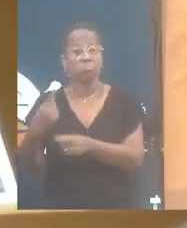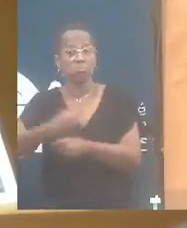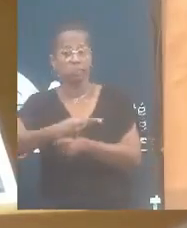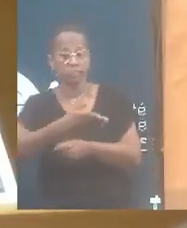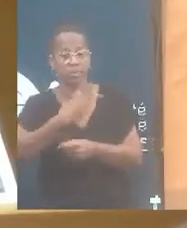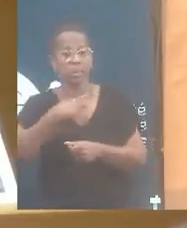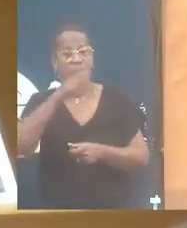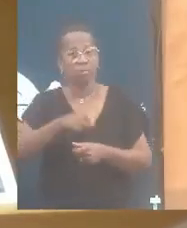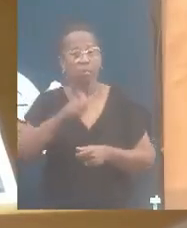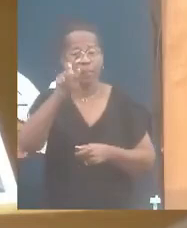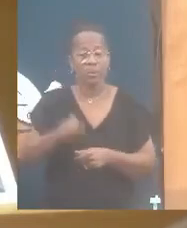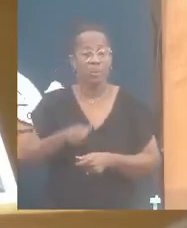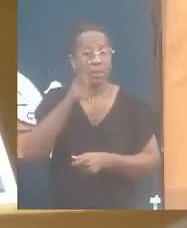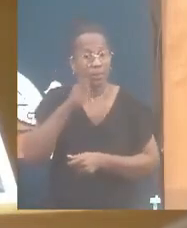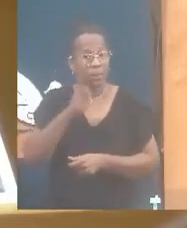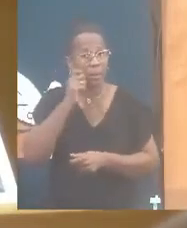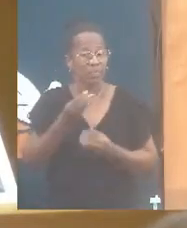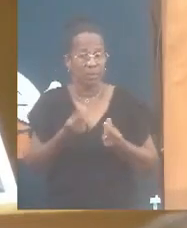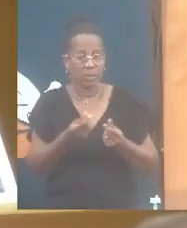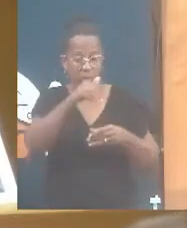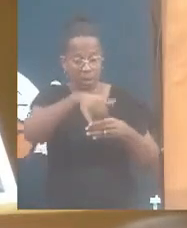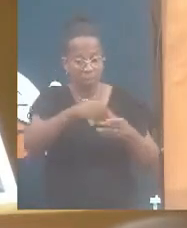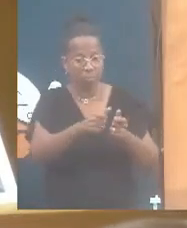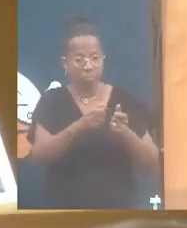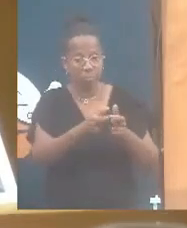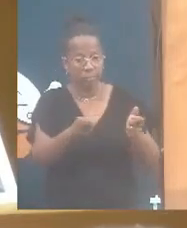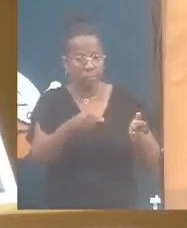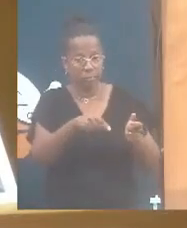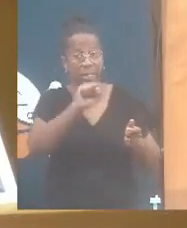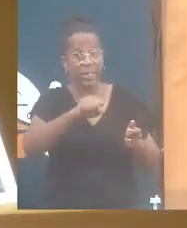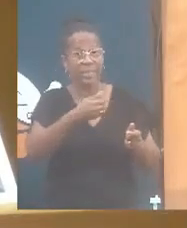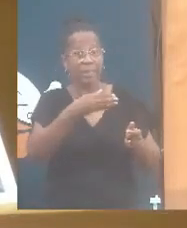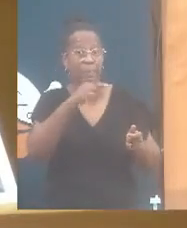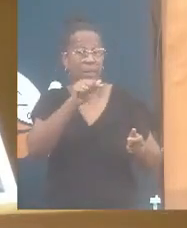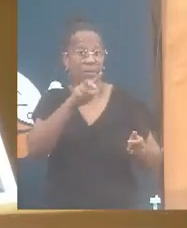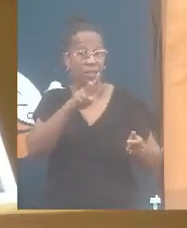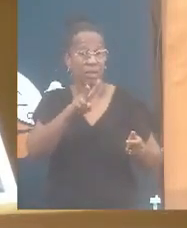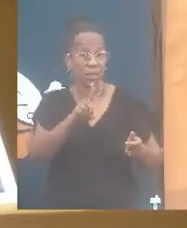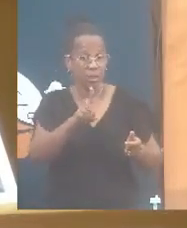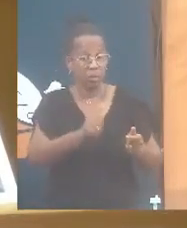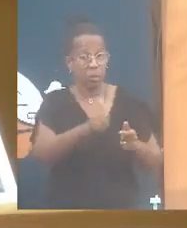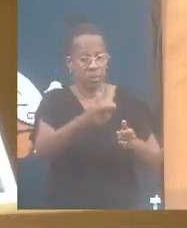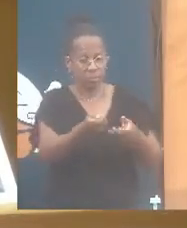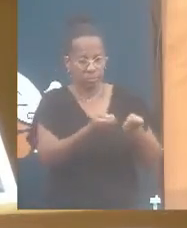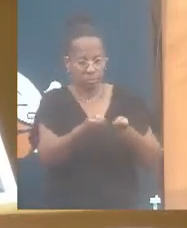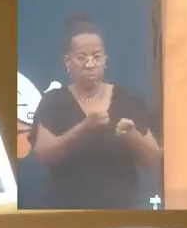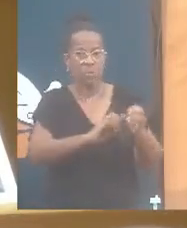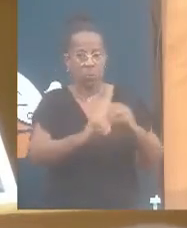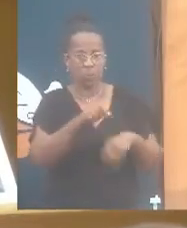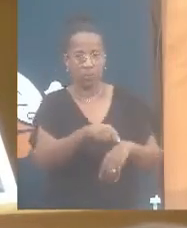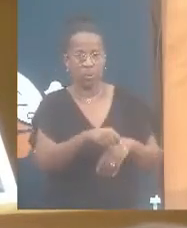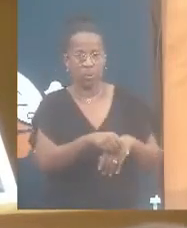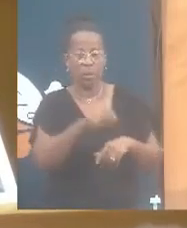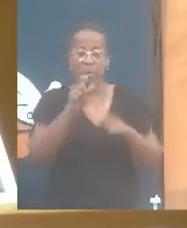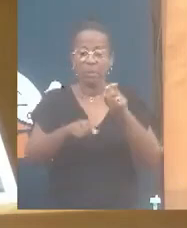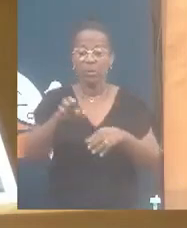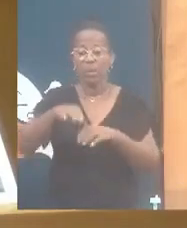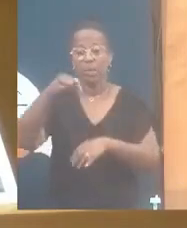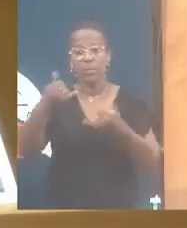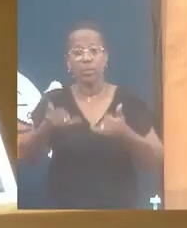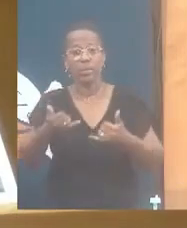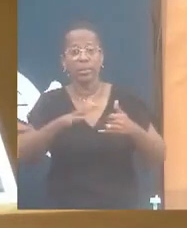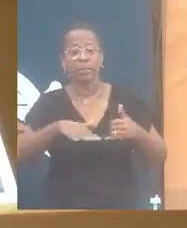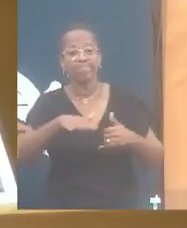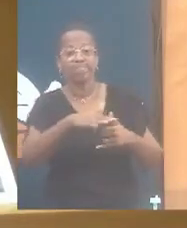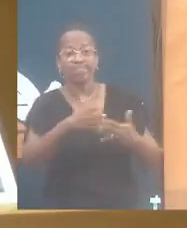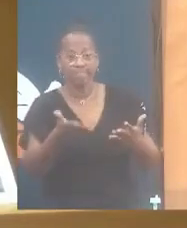experts financiers à SMDVD qui prennent la main. C'est-à-dire, en réalité, les élus du peuple, à cause